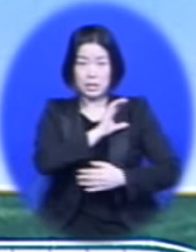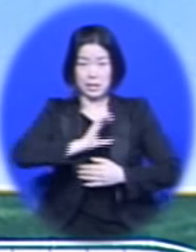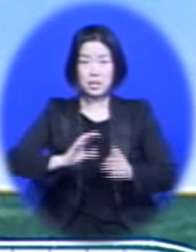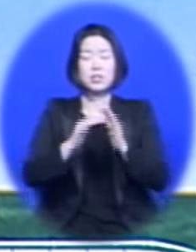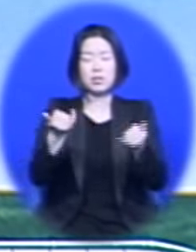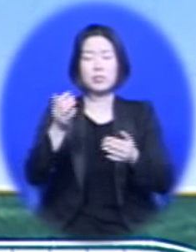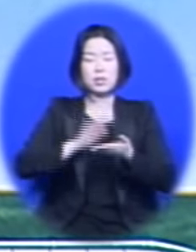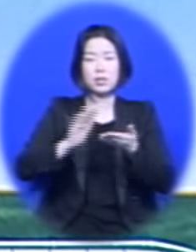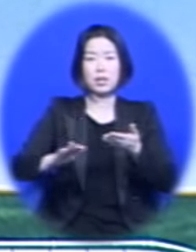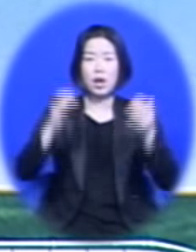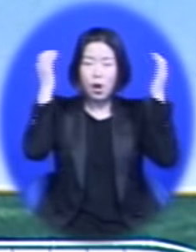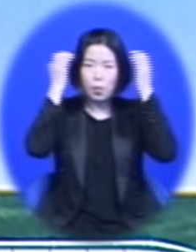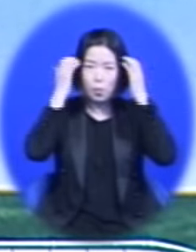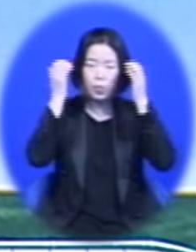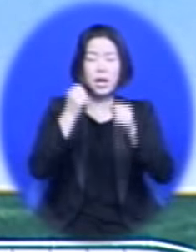고난이